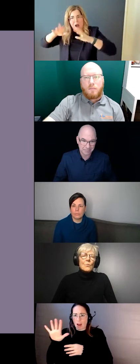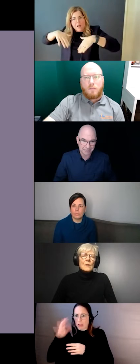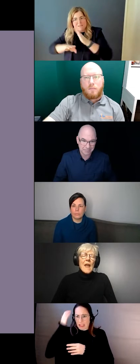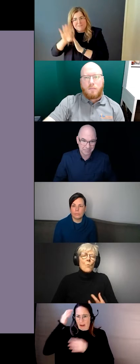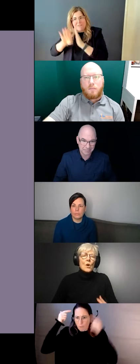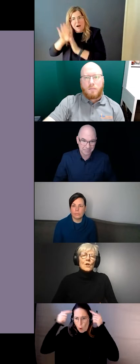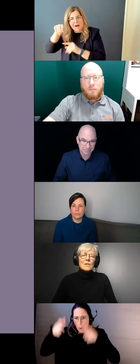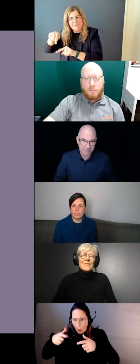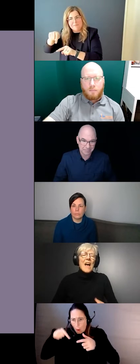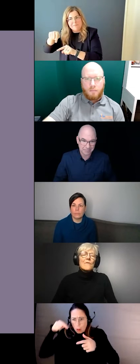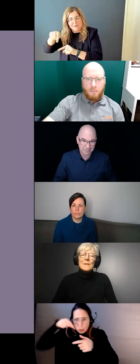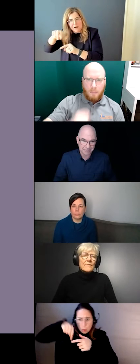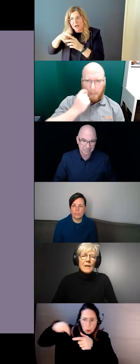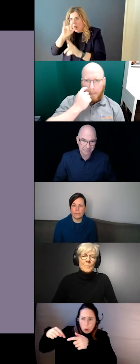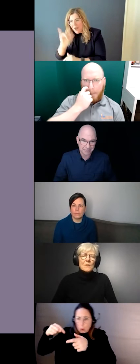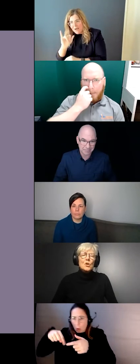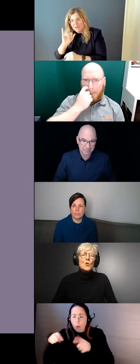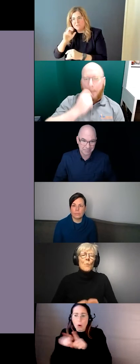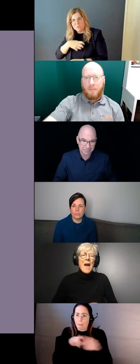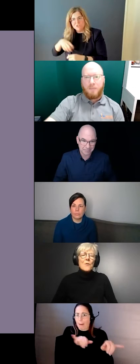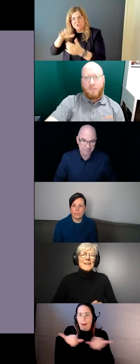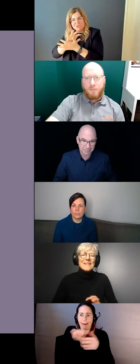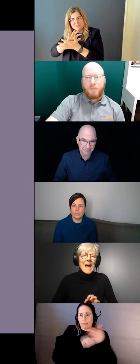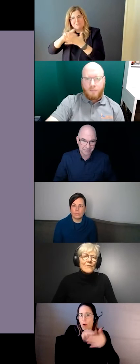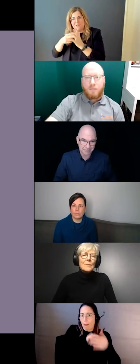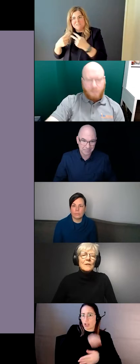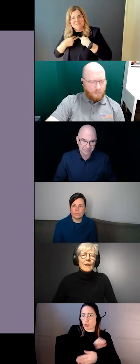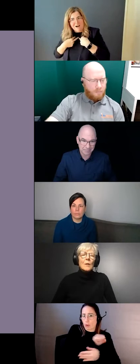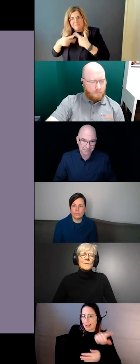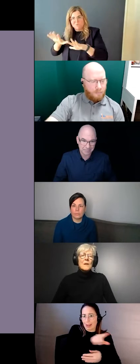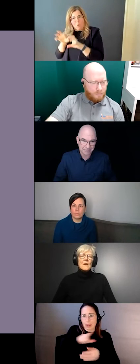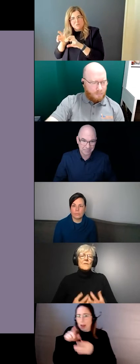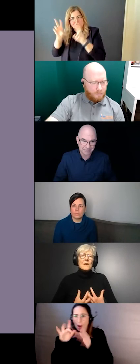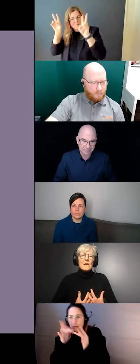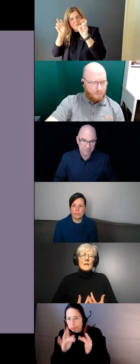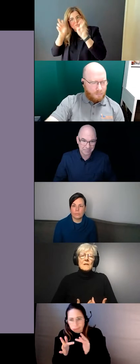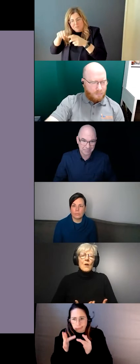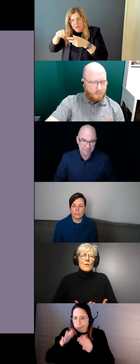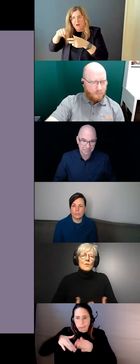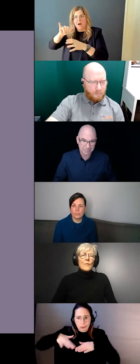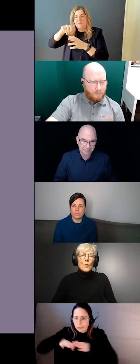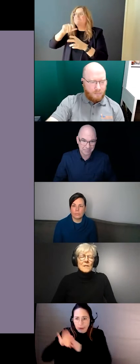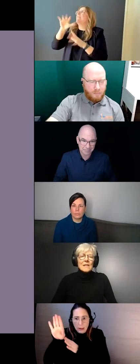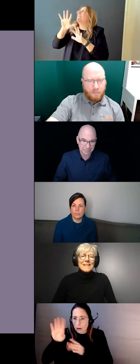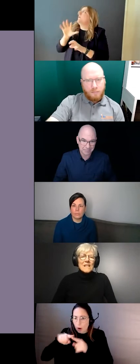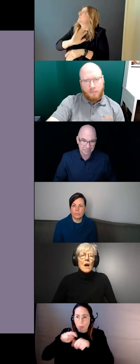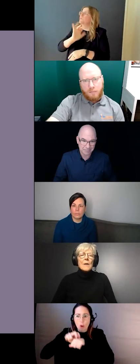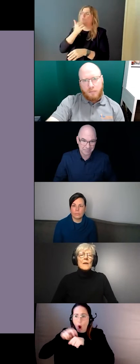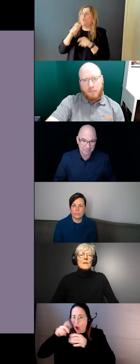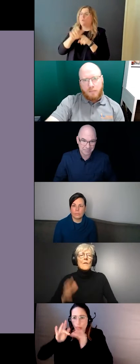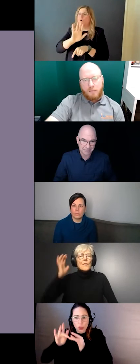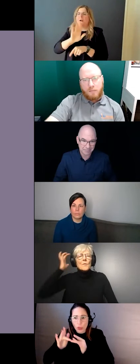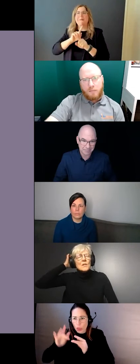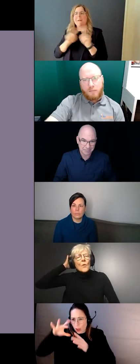des réseaux qui n'ont pas été développés, des chemins de neurones qui n'ont pas été développés. Ils sont gelés dans le temps, si on veut